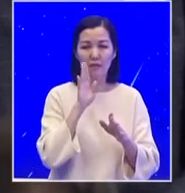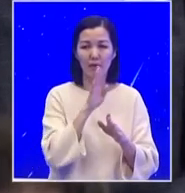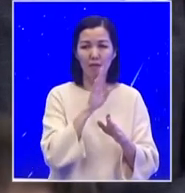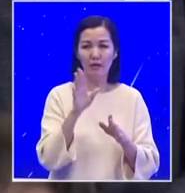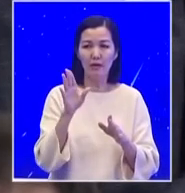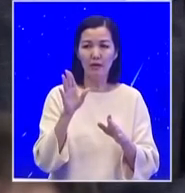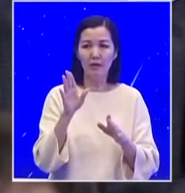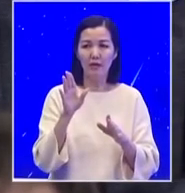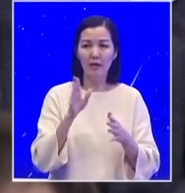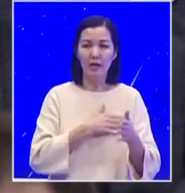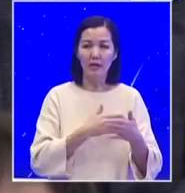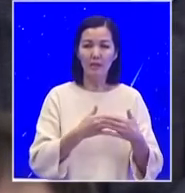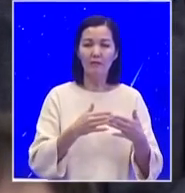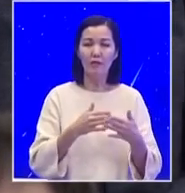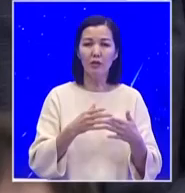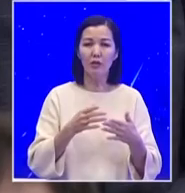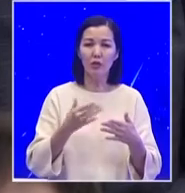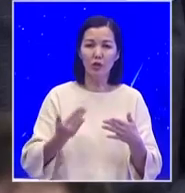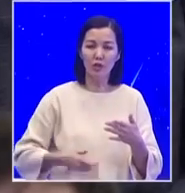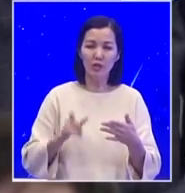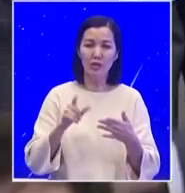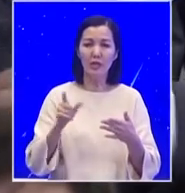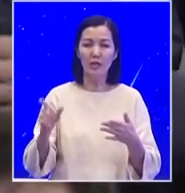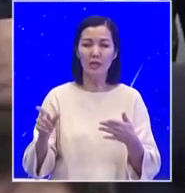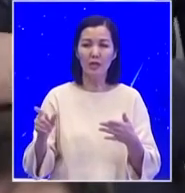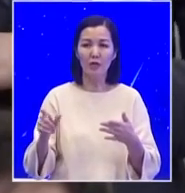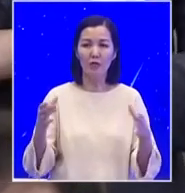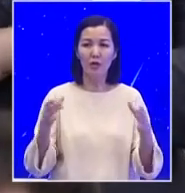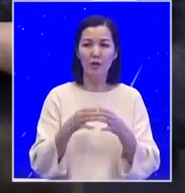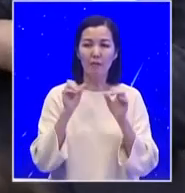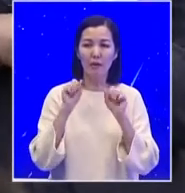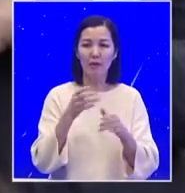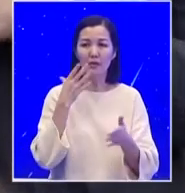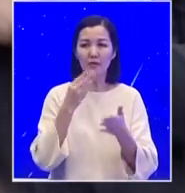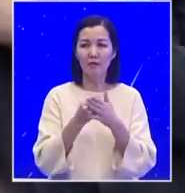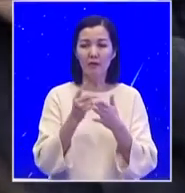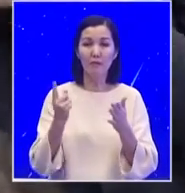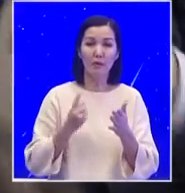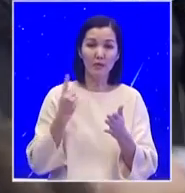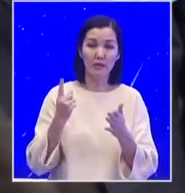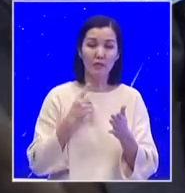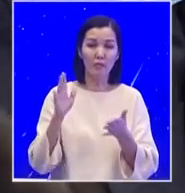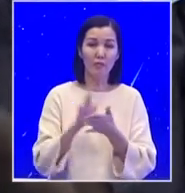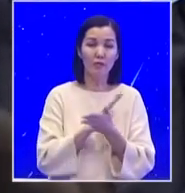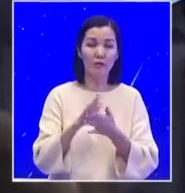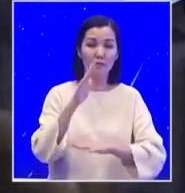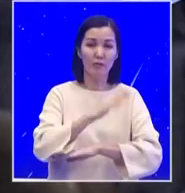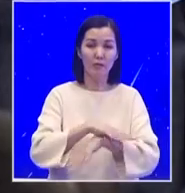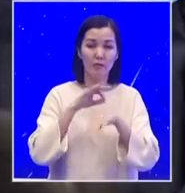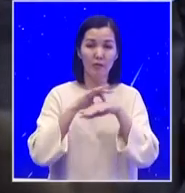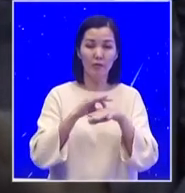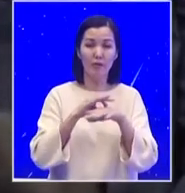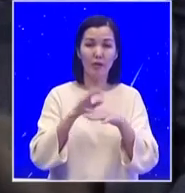все активные жители района, социально активные позиции, чтобы могли поделиться своим мастерством, провести бесплатные мастер-классы,